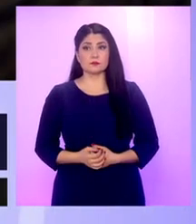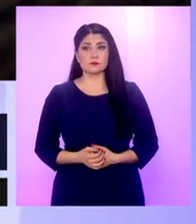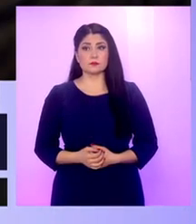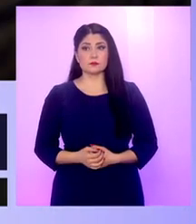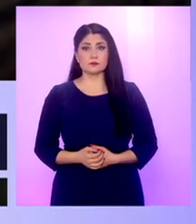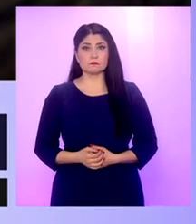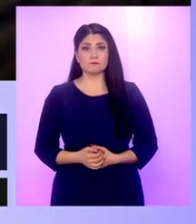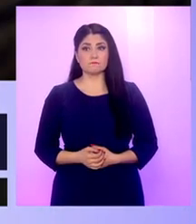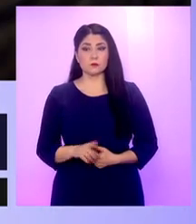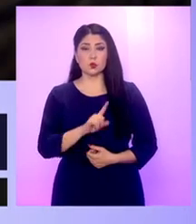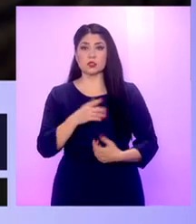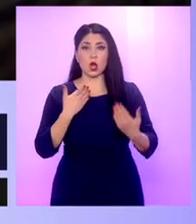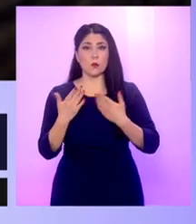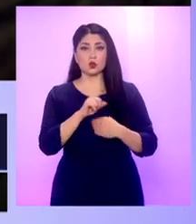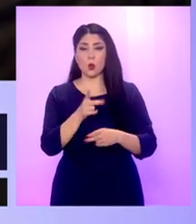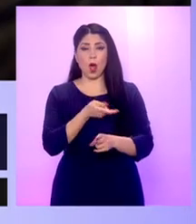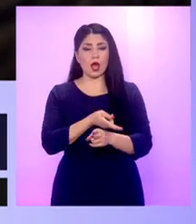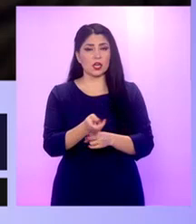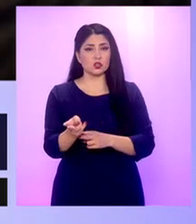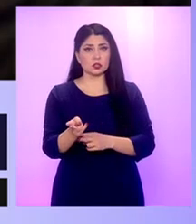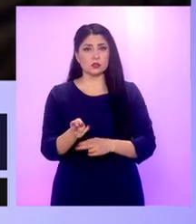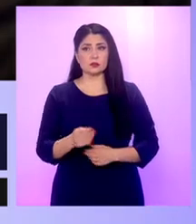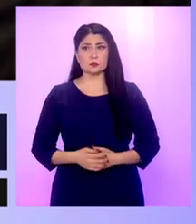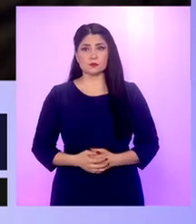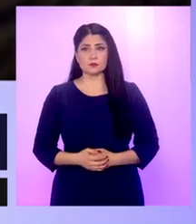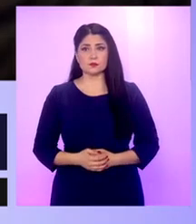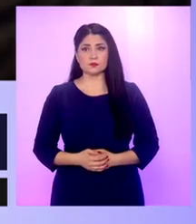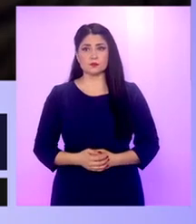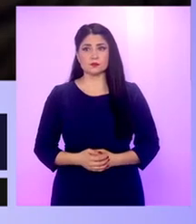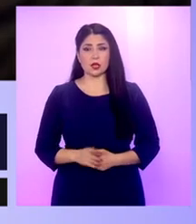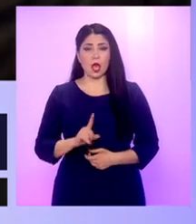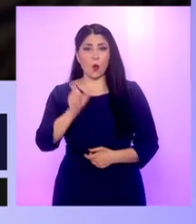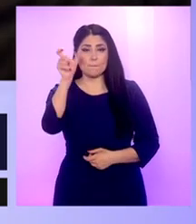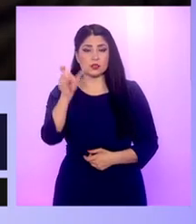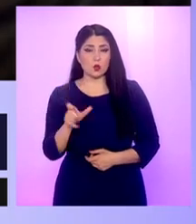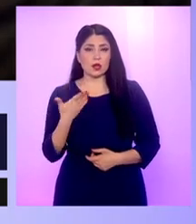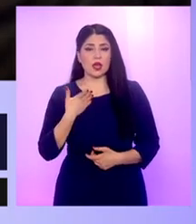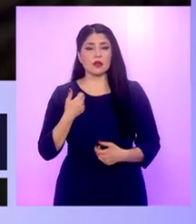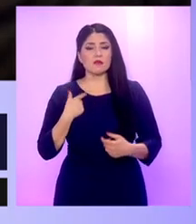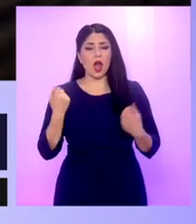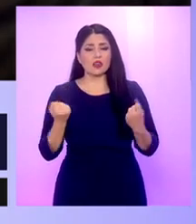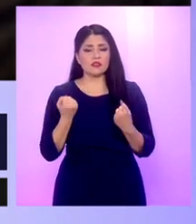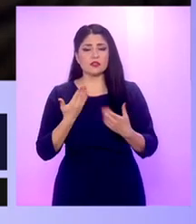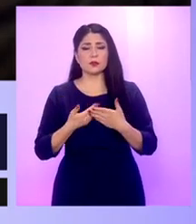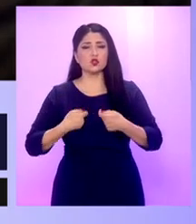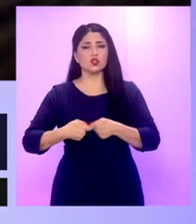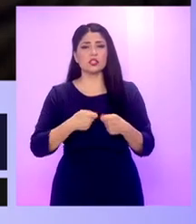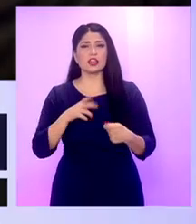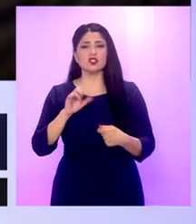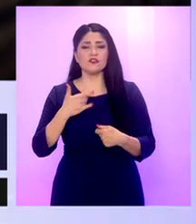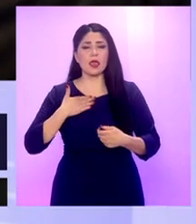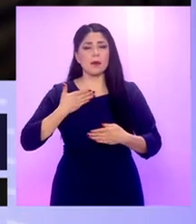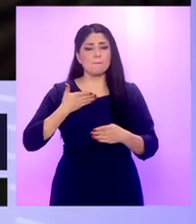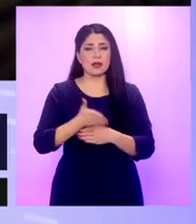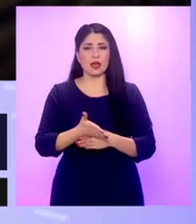s-a comportat și nu a greșit ca un activist al societății civile,